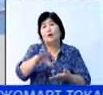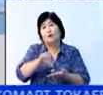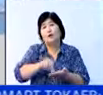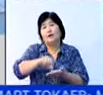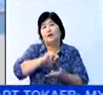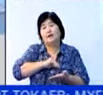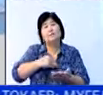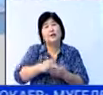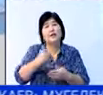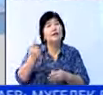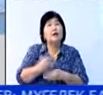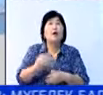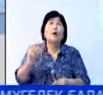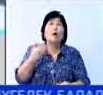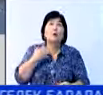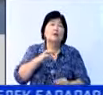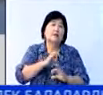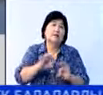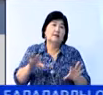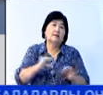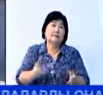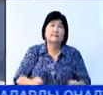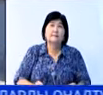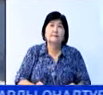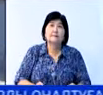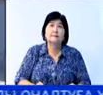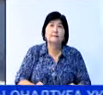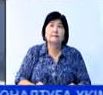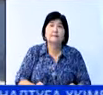қызметкерлердің бірі. Қызылордадан Әділбек Серікұлы, Нұрлыбек Нұрмахан, Қазақстан ұлттық телеарнасы.